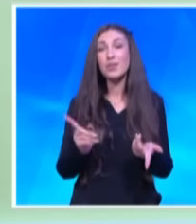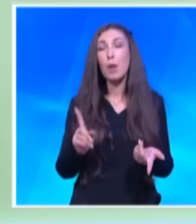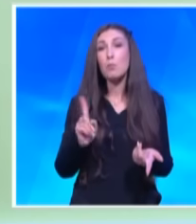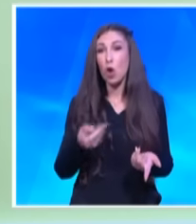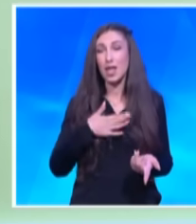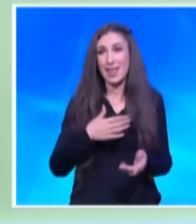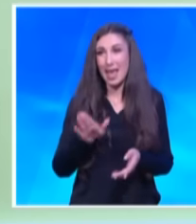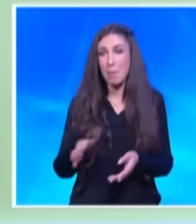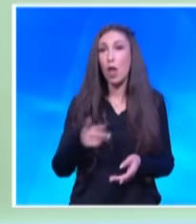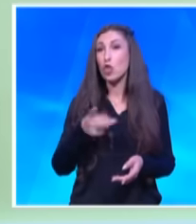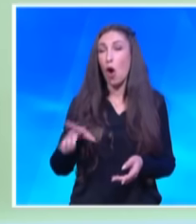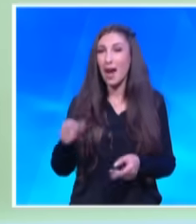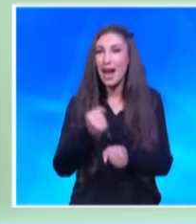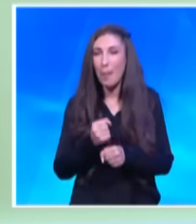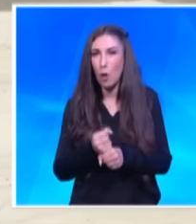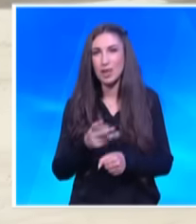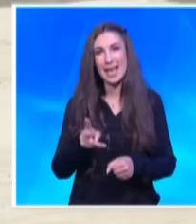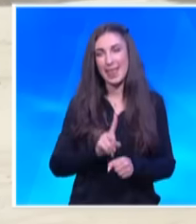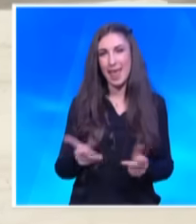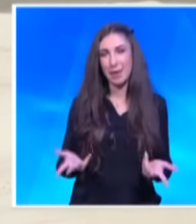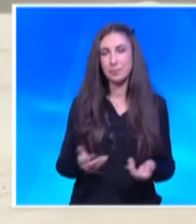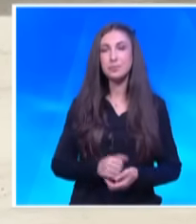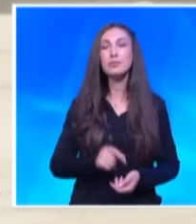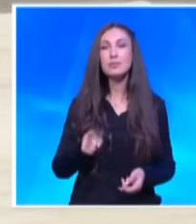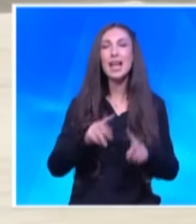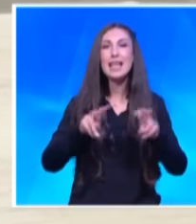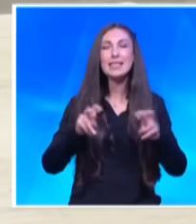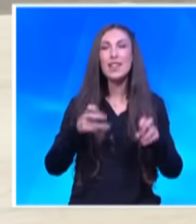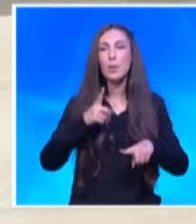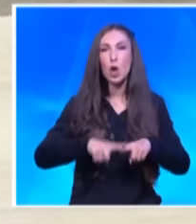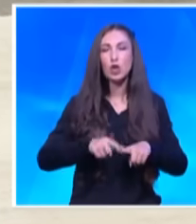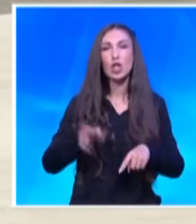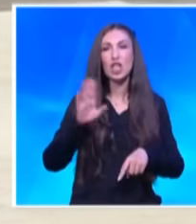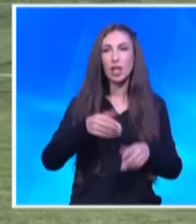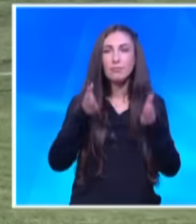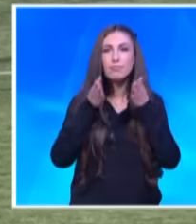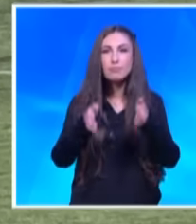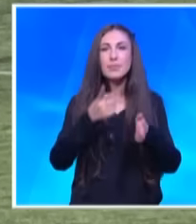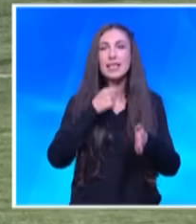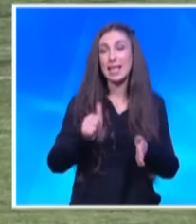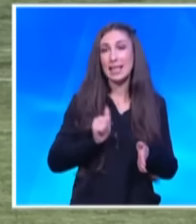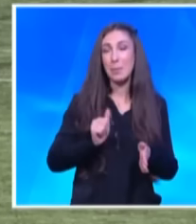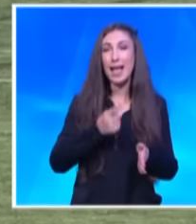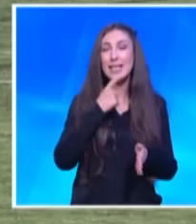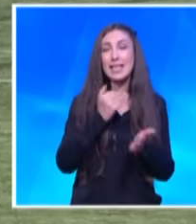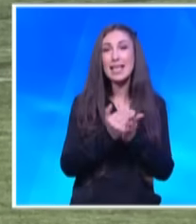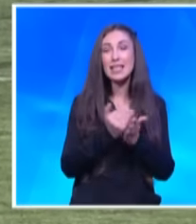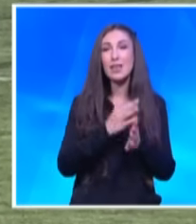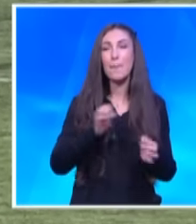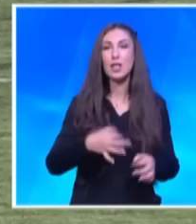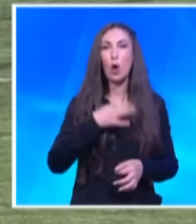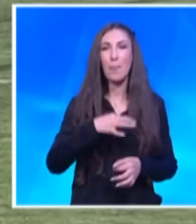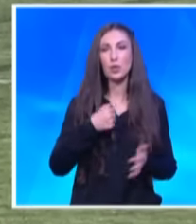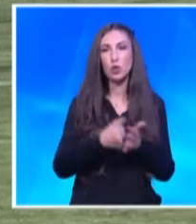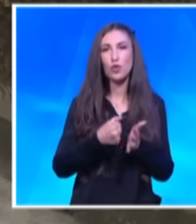да ги има. Те дали работят, това е друга работа. Разследването на прокуратурата ще се фокусира върху спазени ли са изискванията за безопасност